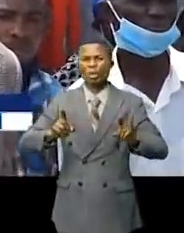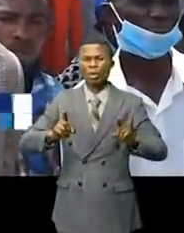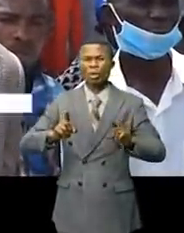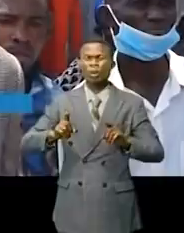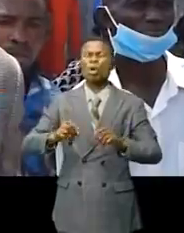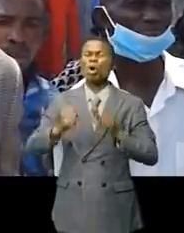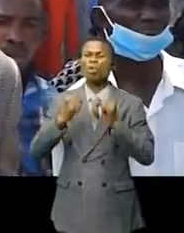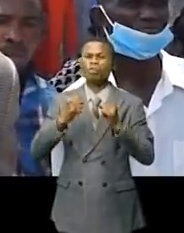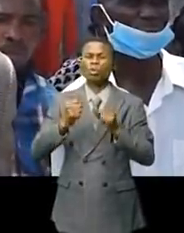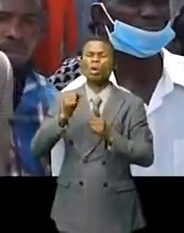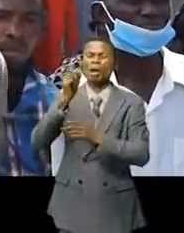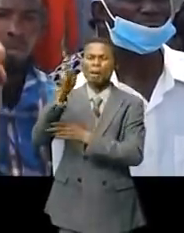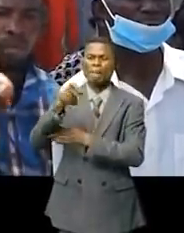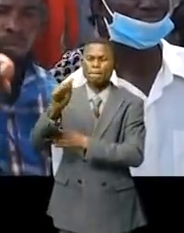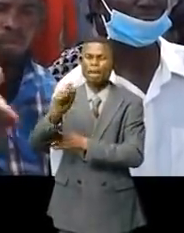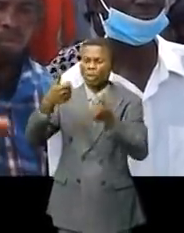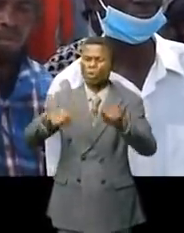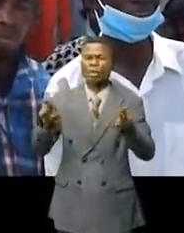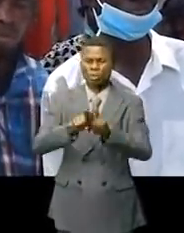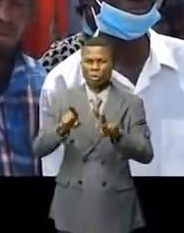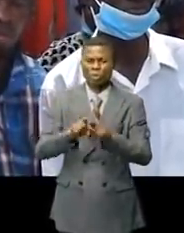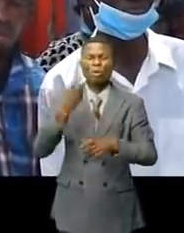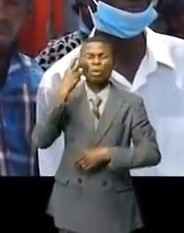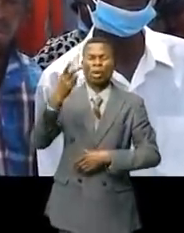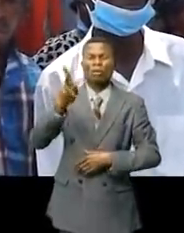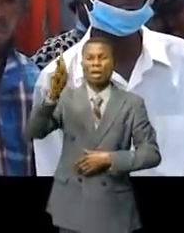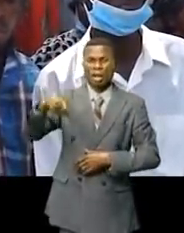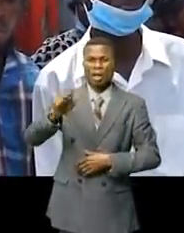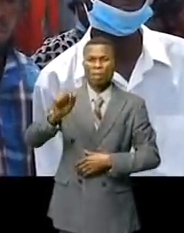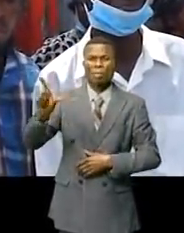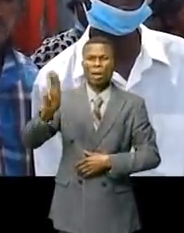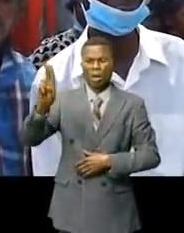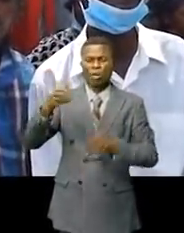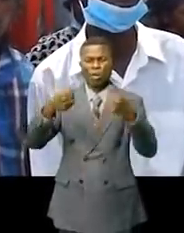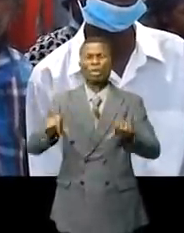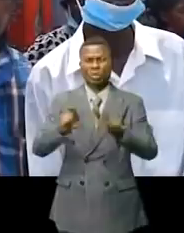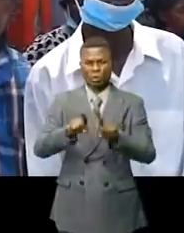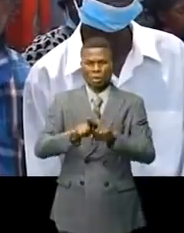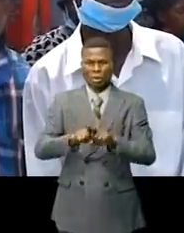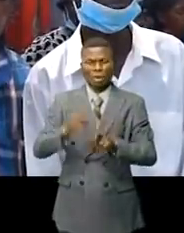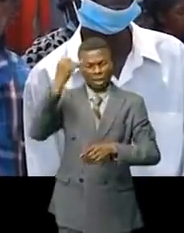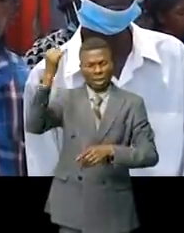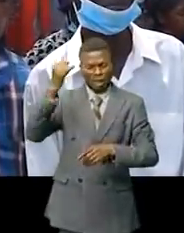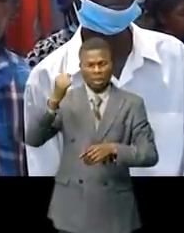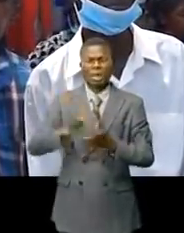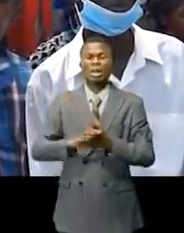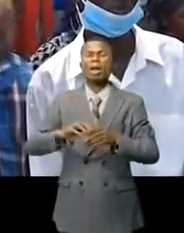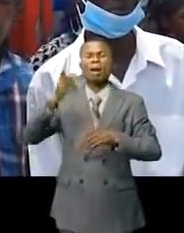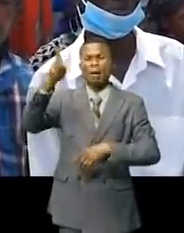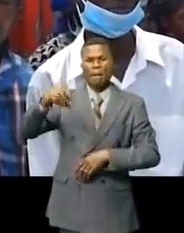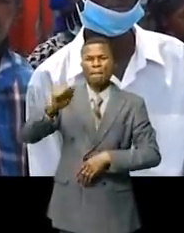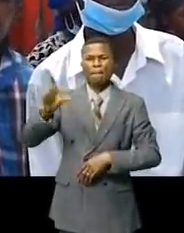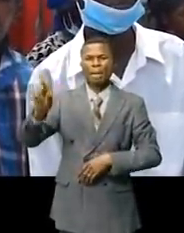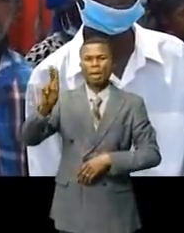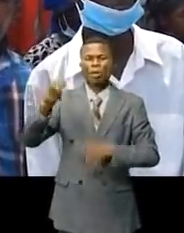du palau est restés les mêmes la vision du palau est restée la même l'idéologie du palu est restée la